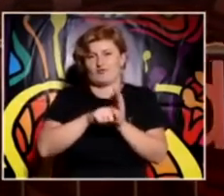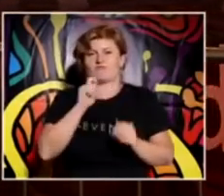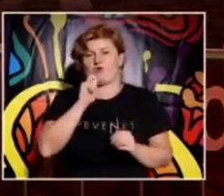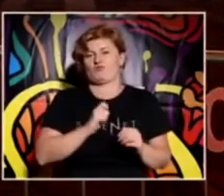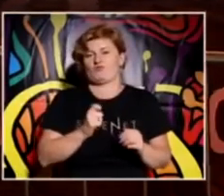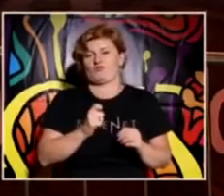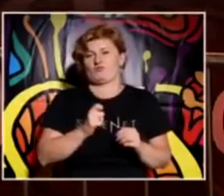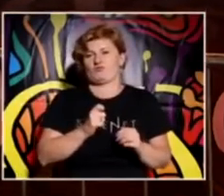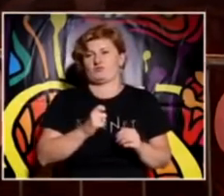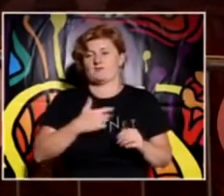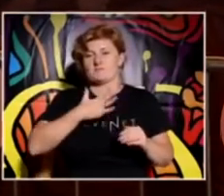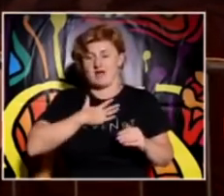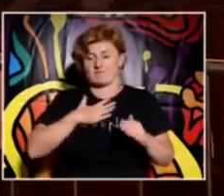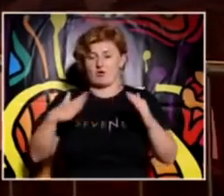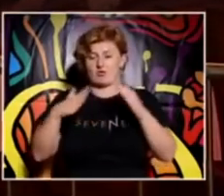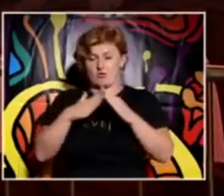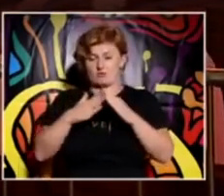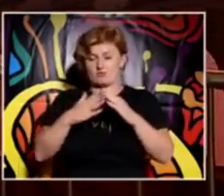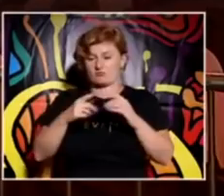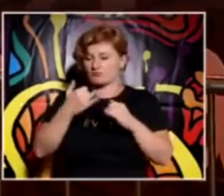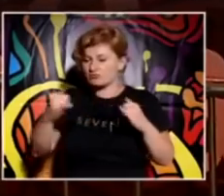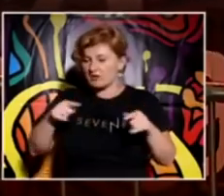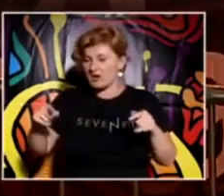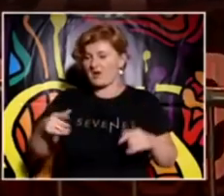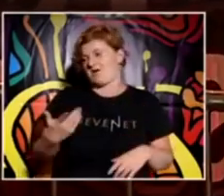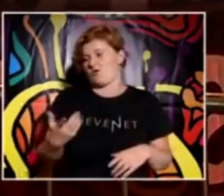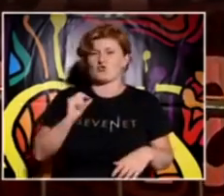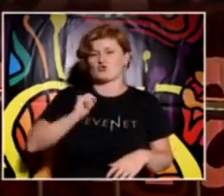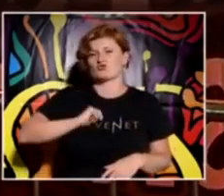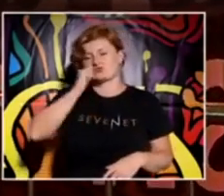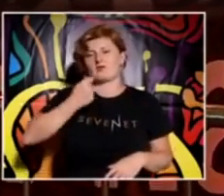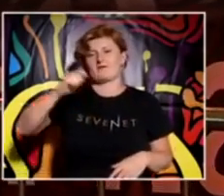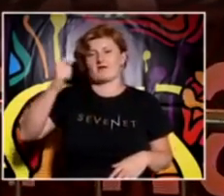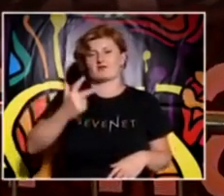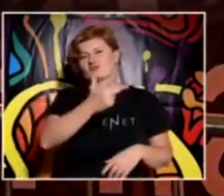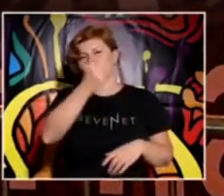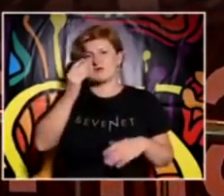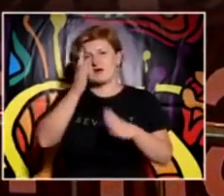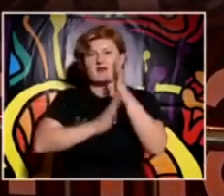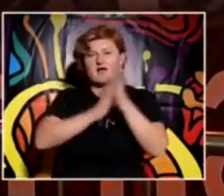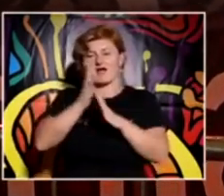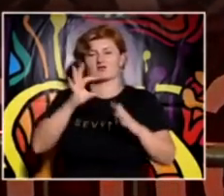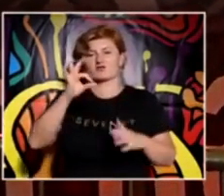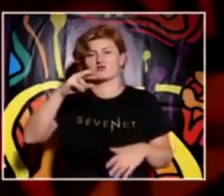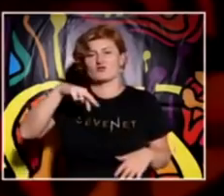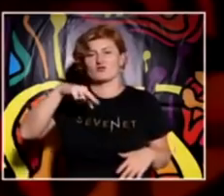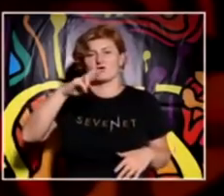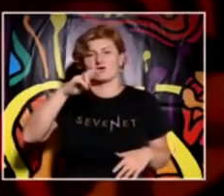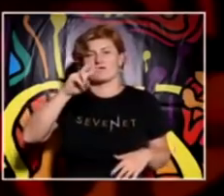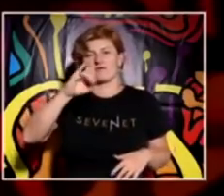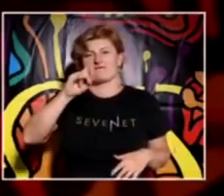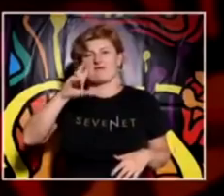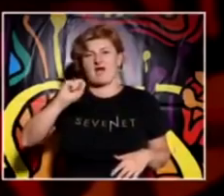stoi na przeszkodzie, żeby powiedzieć, hej, jutro jedziemy na 3 dni gdzieś do lasu, robimy sobie taki niby survival. Jakoś nam się